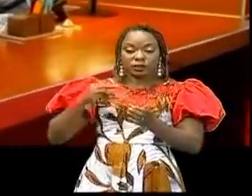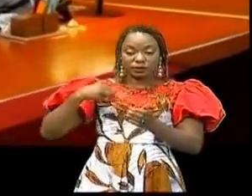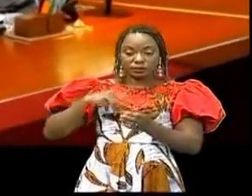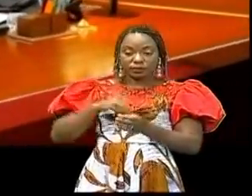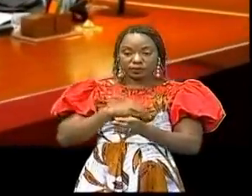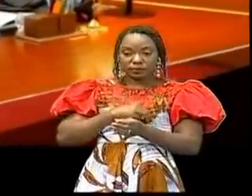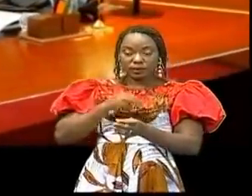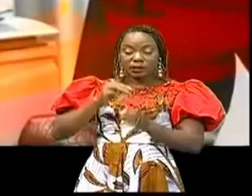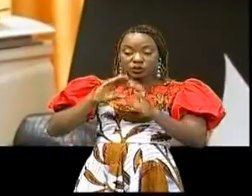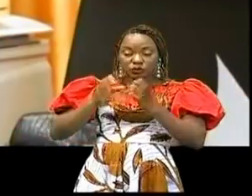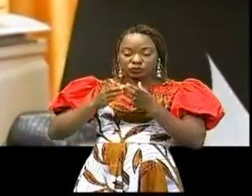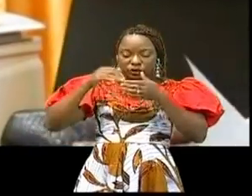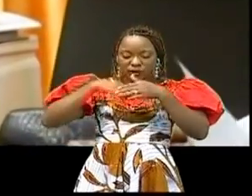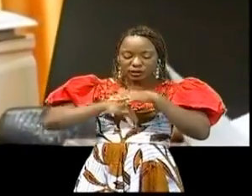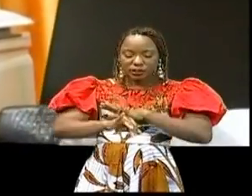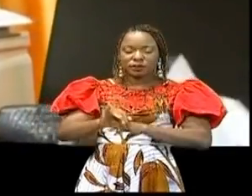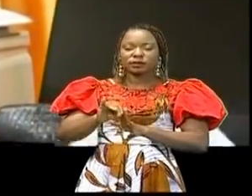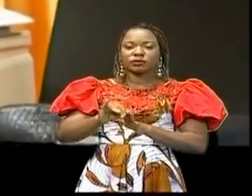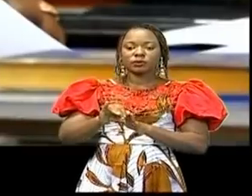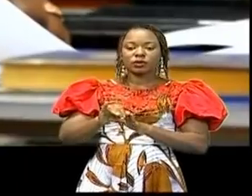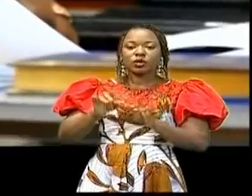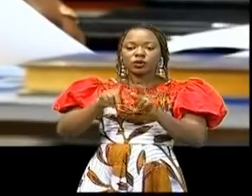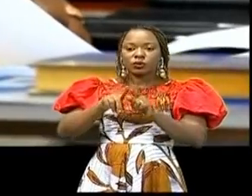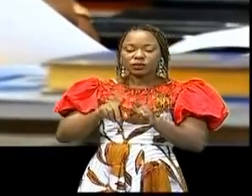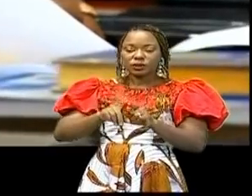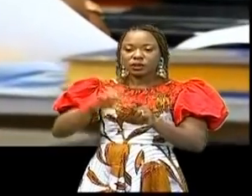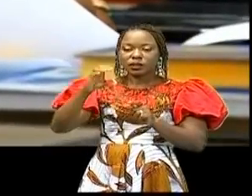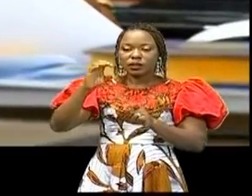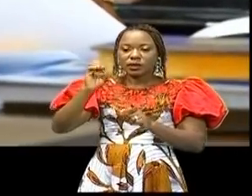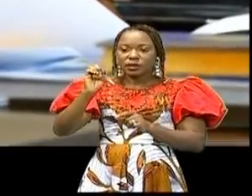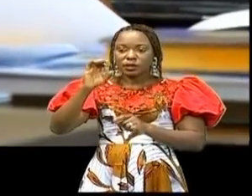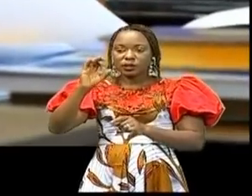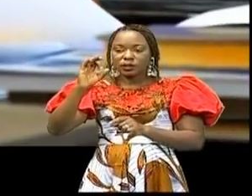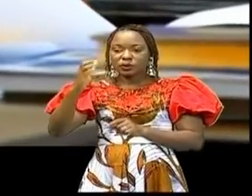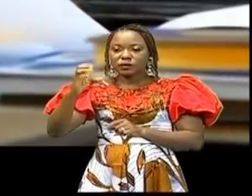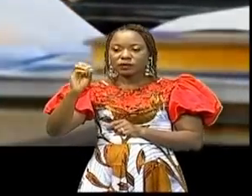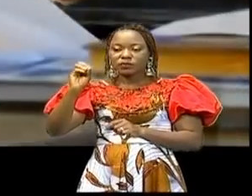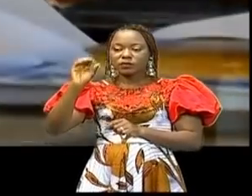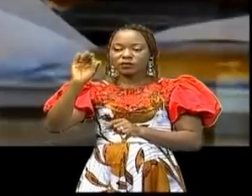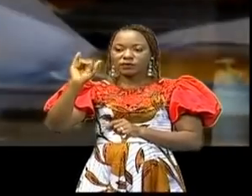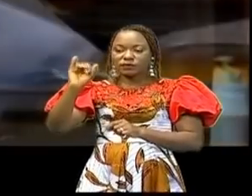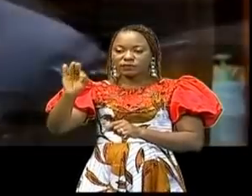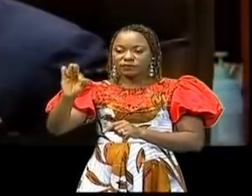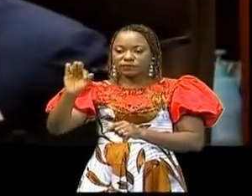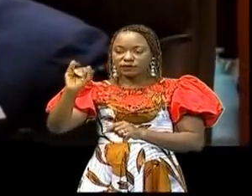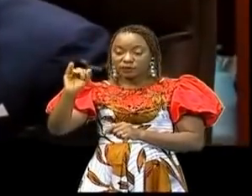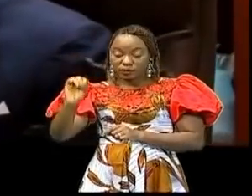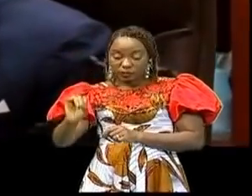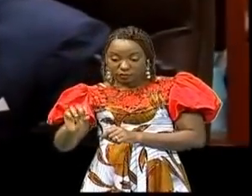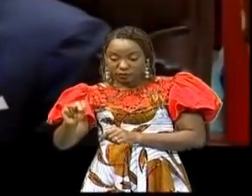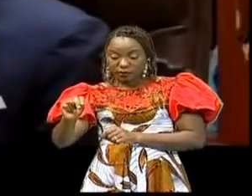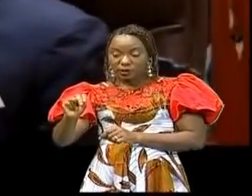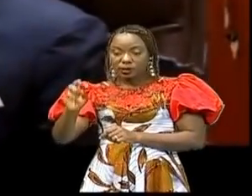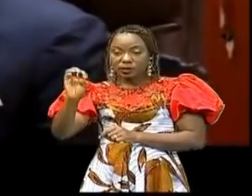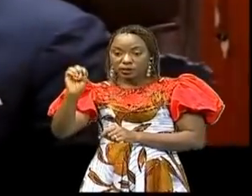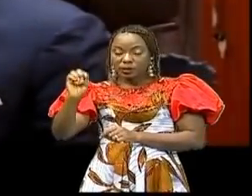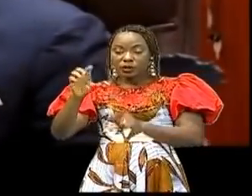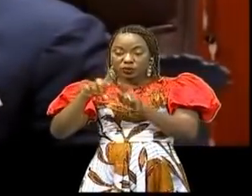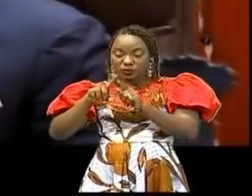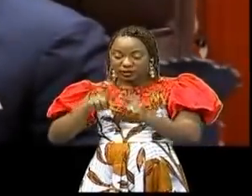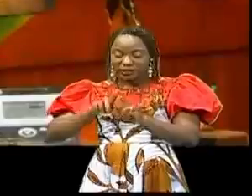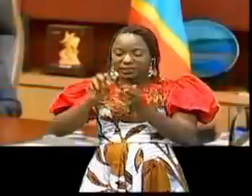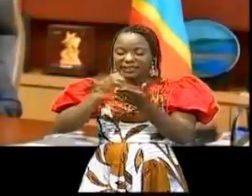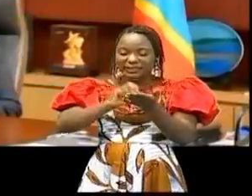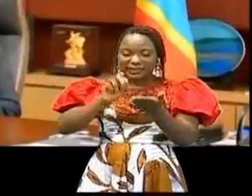commissions interministérielles permanentes, ECOFIN, ainsi que la commission de loi et texte réglementaire, recommandant la signature